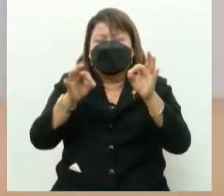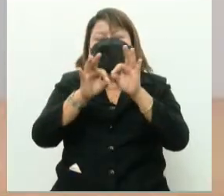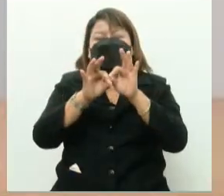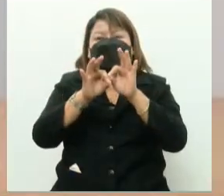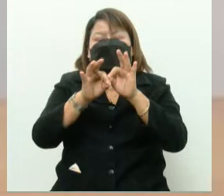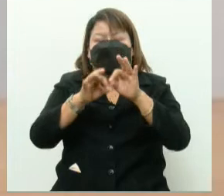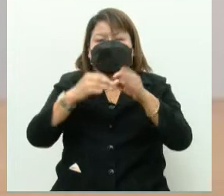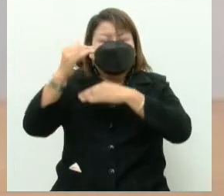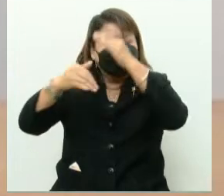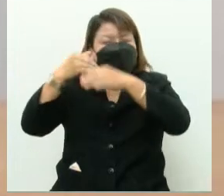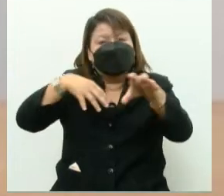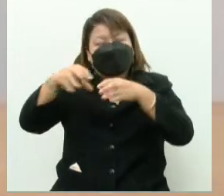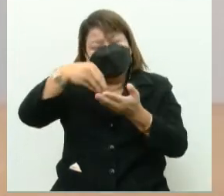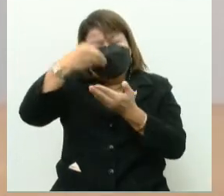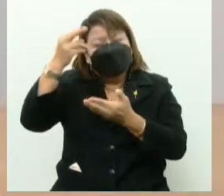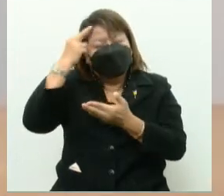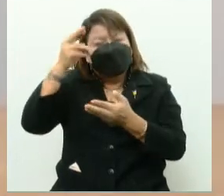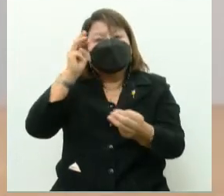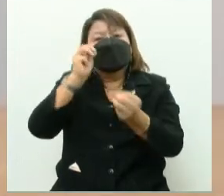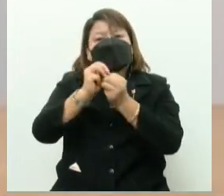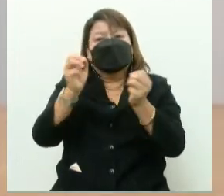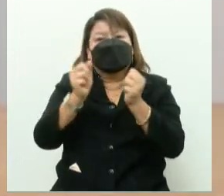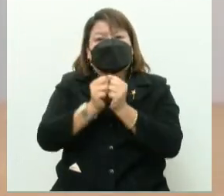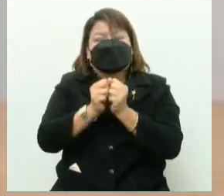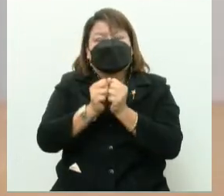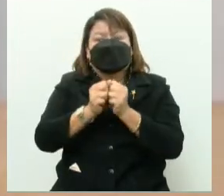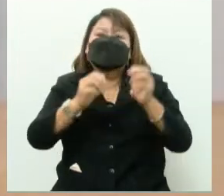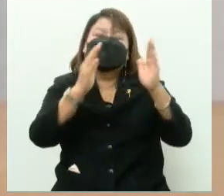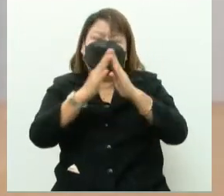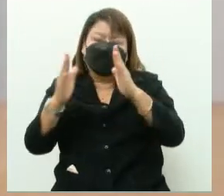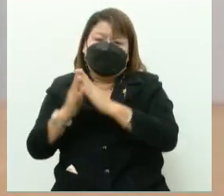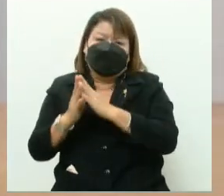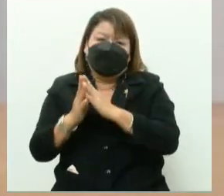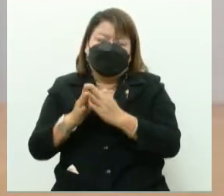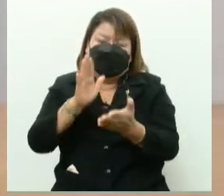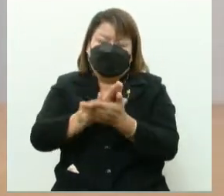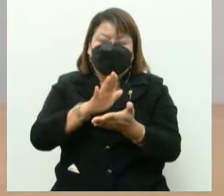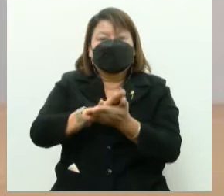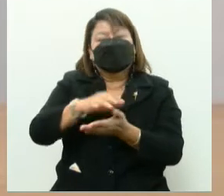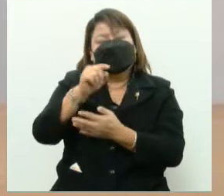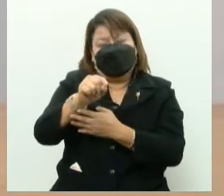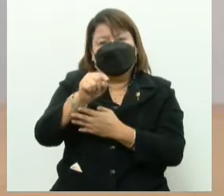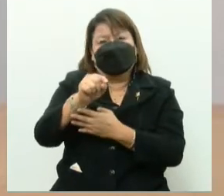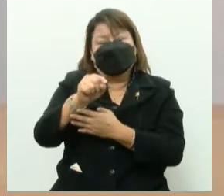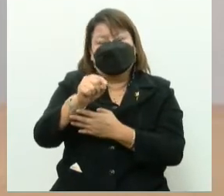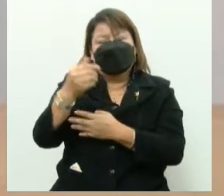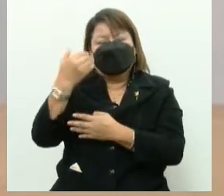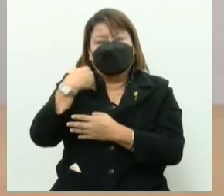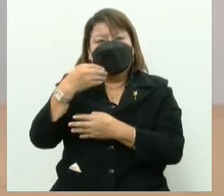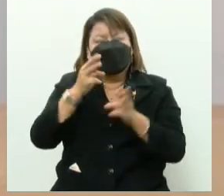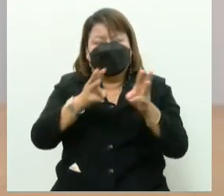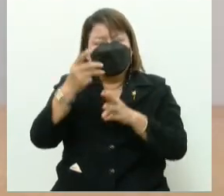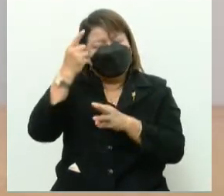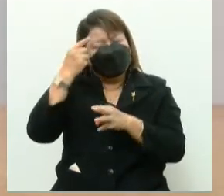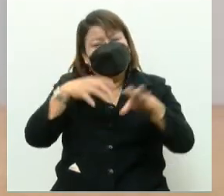รู้ที่เหมาะสมกับบริบทของท้องถิ่นโรงเรียนวัดบ้านเมืองต่ำจึงได้เกิดแนวคิดในการจัด